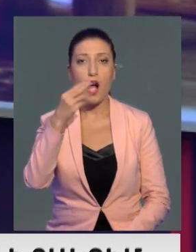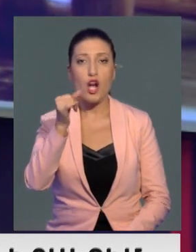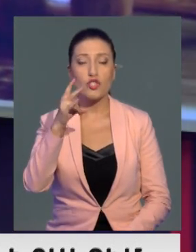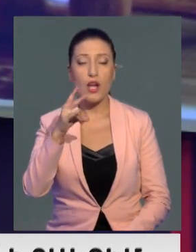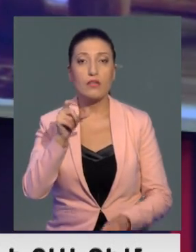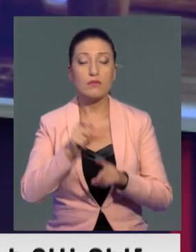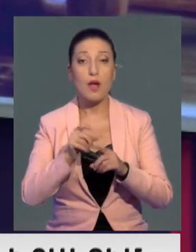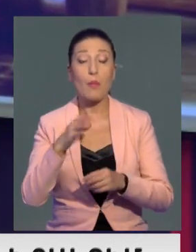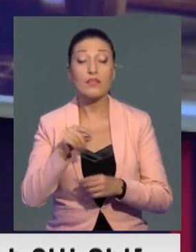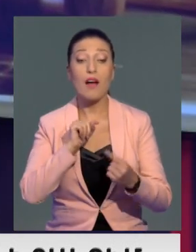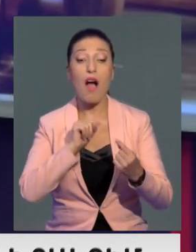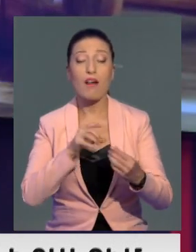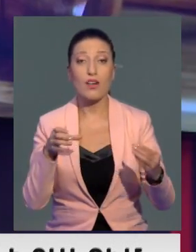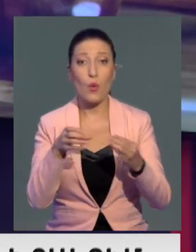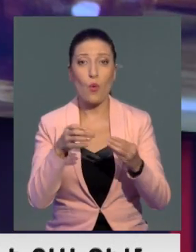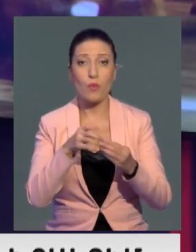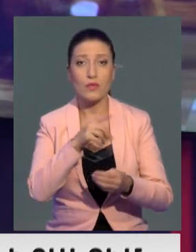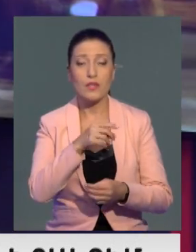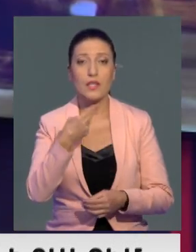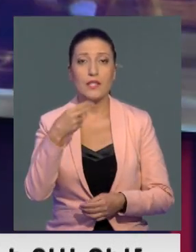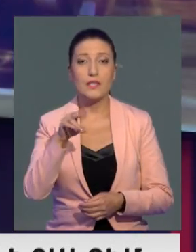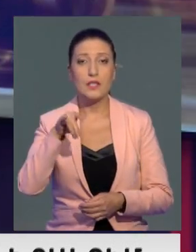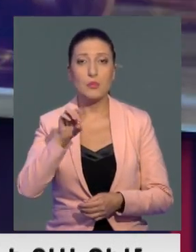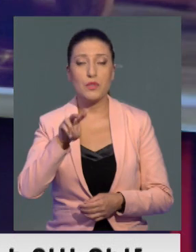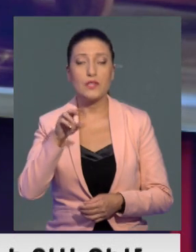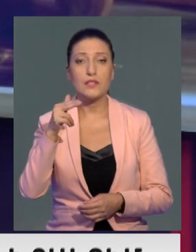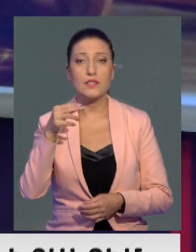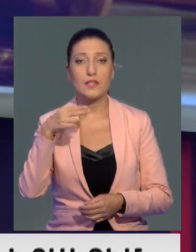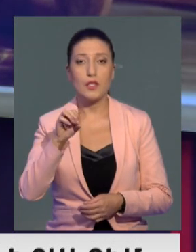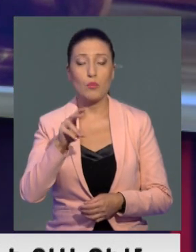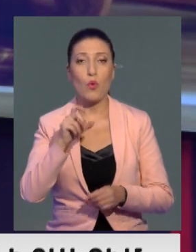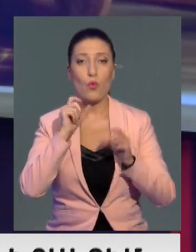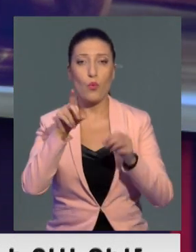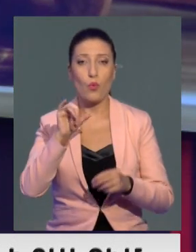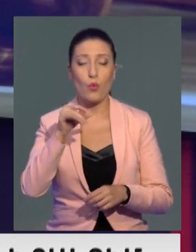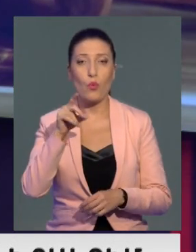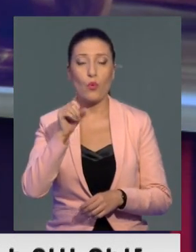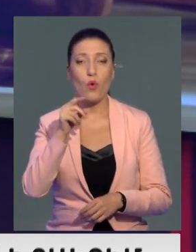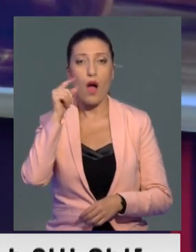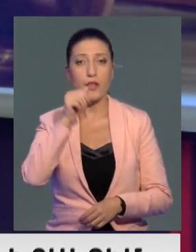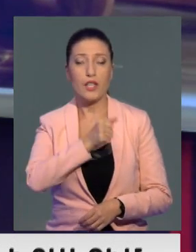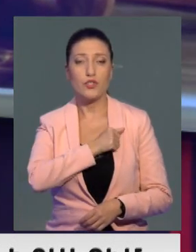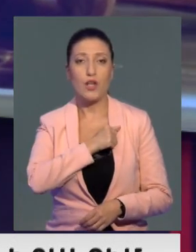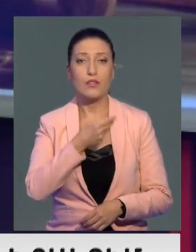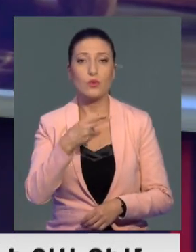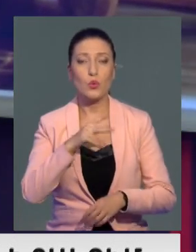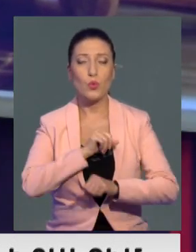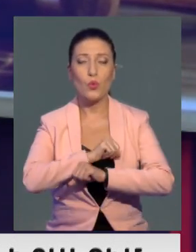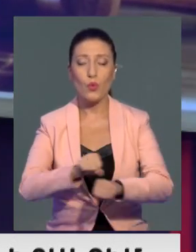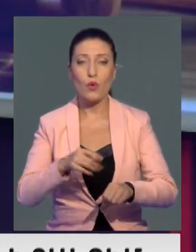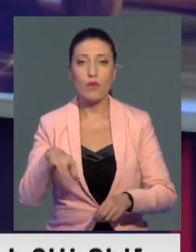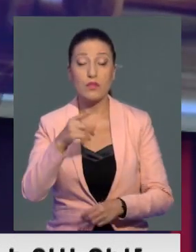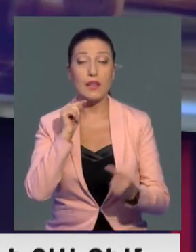հակառակ կողմից նրանց պատասխանում են դմբդմբույով ու հայերջան դուխով երգով։ Այդ մասում նրանք են, որ դեմ են երկրորդ նախագահի